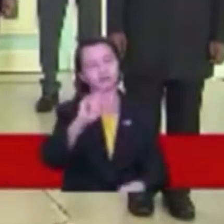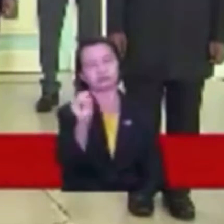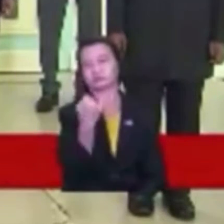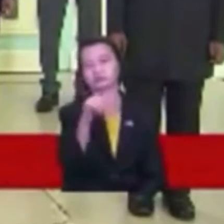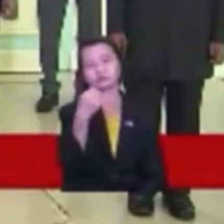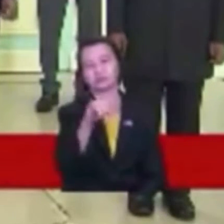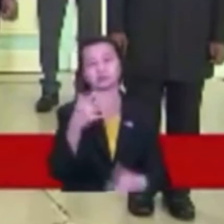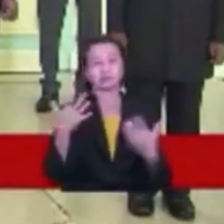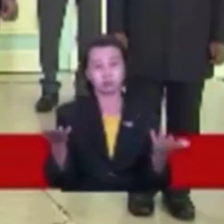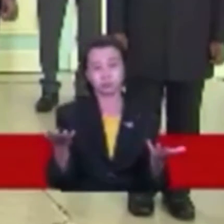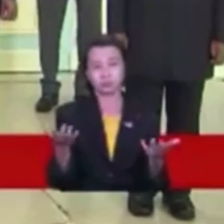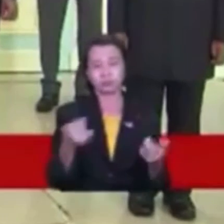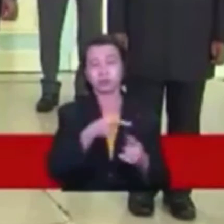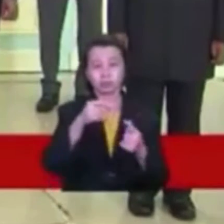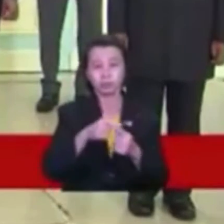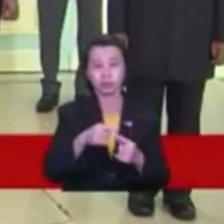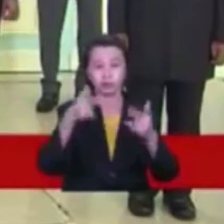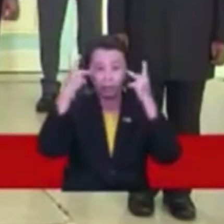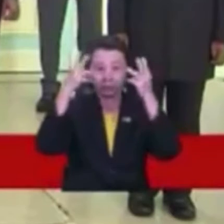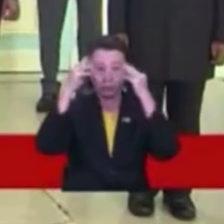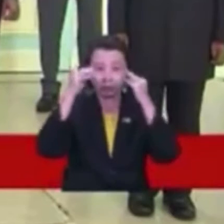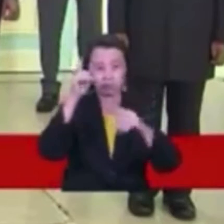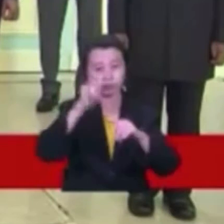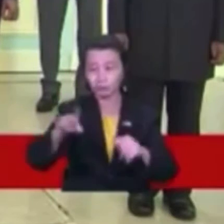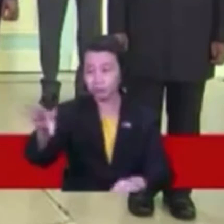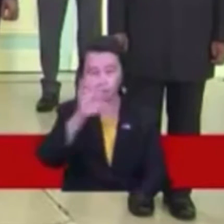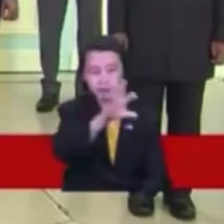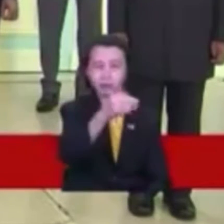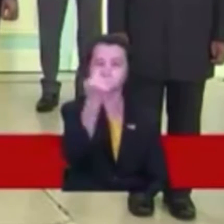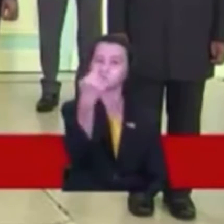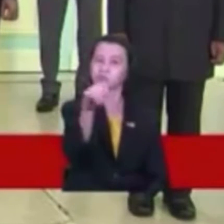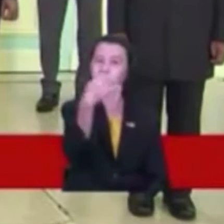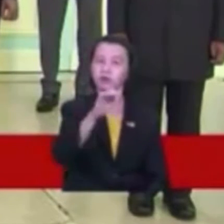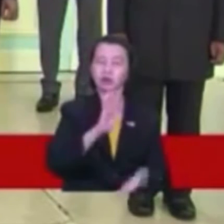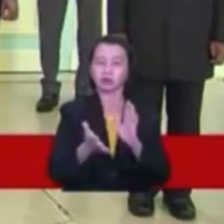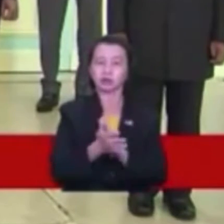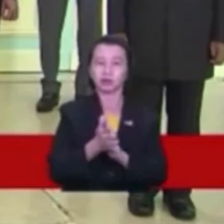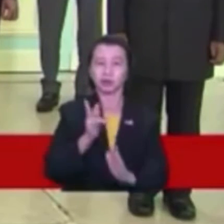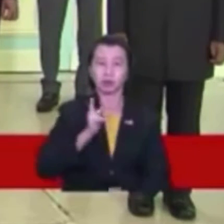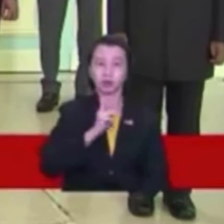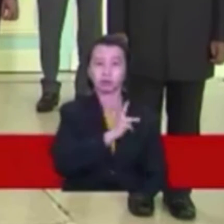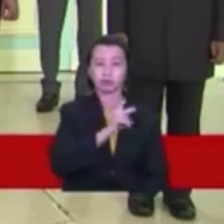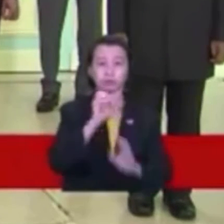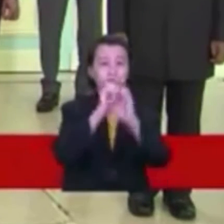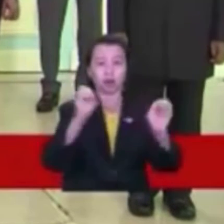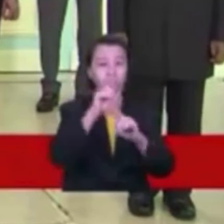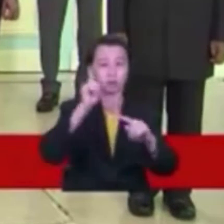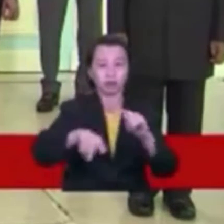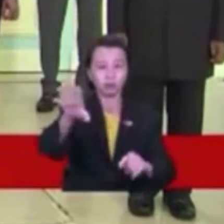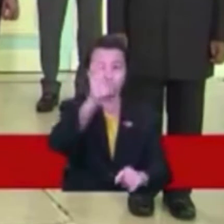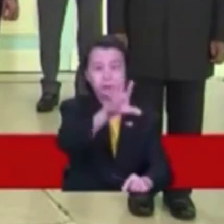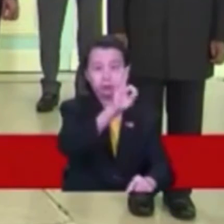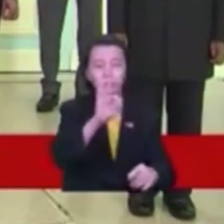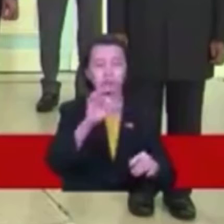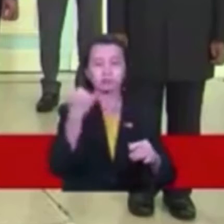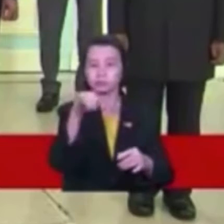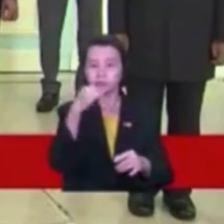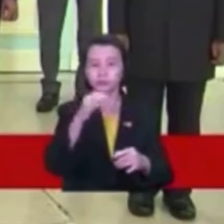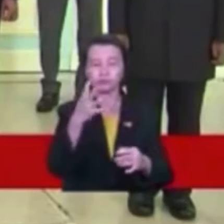jadi apabila Perdana Menteri tidak boleh di lantai maka kabinet pun tidak boleh dilantik dan kerajaan bau